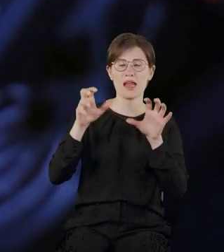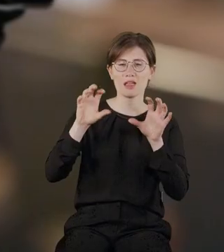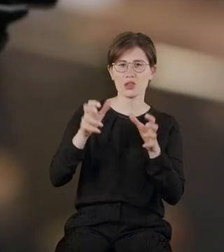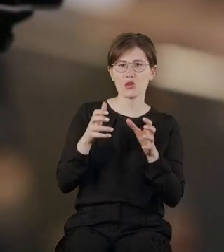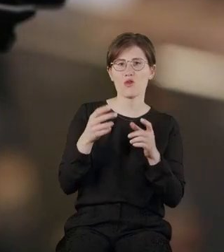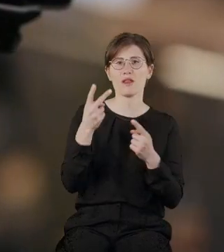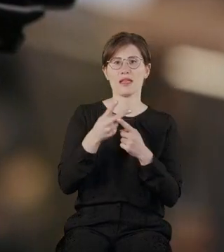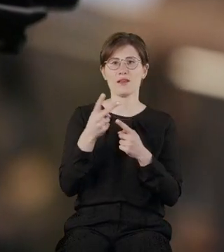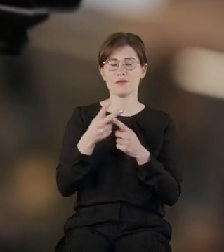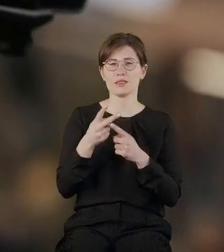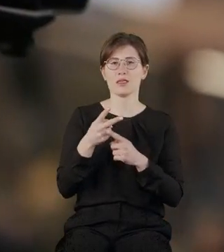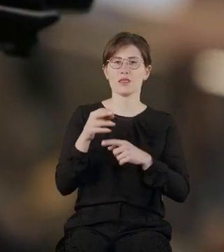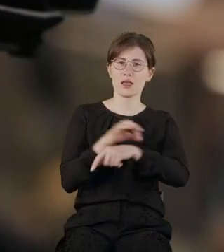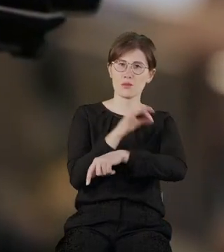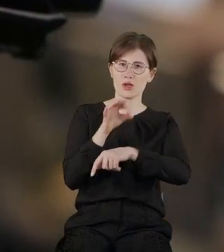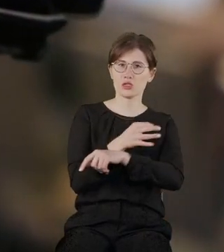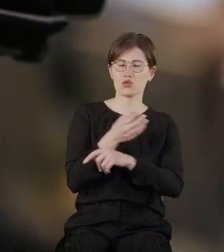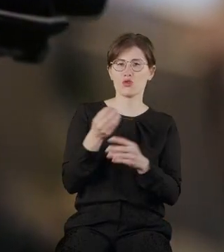pracownia montażowa.